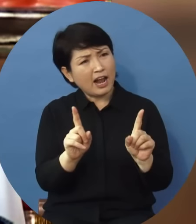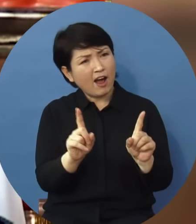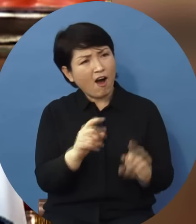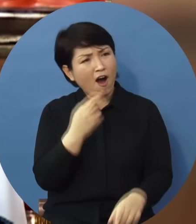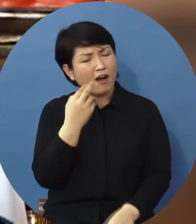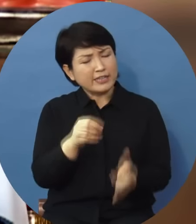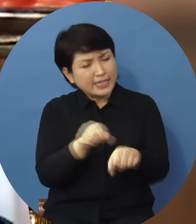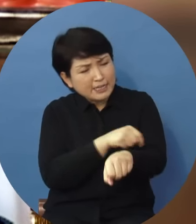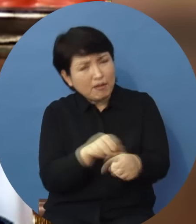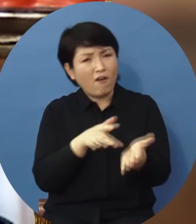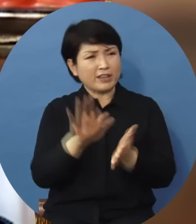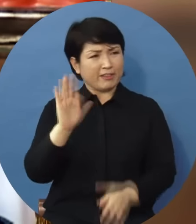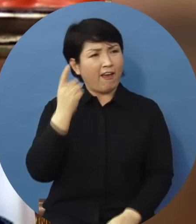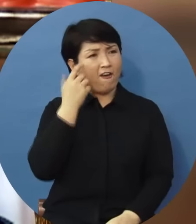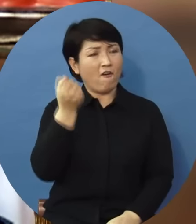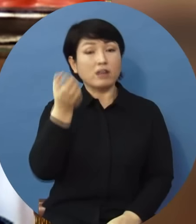거다 이렇게 생각했지만,